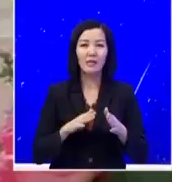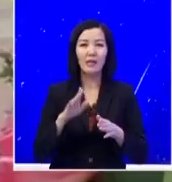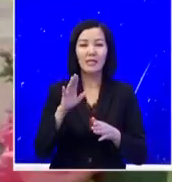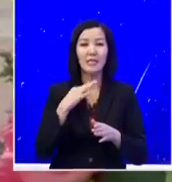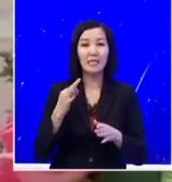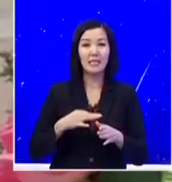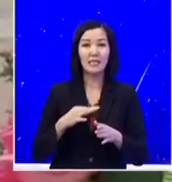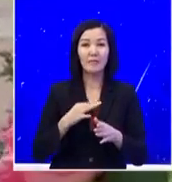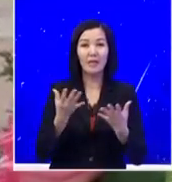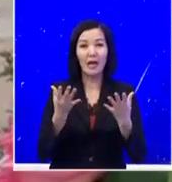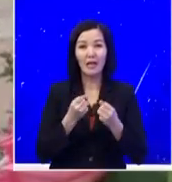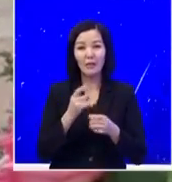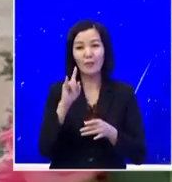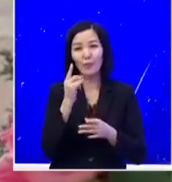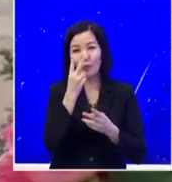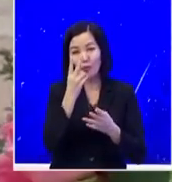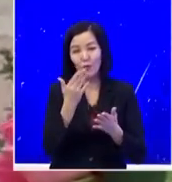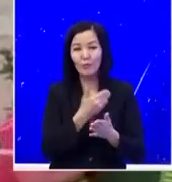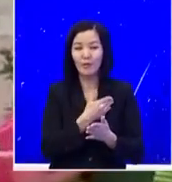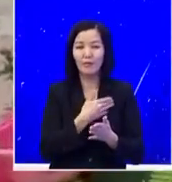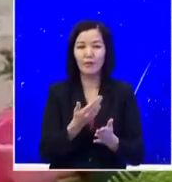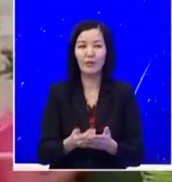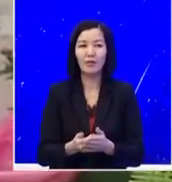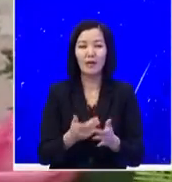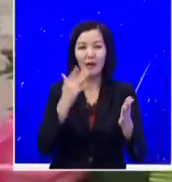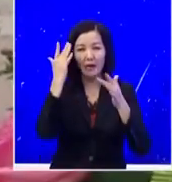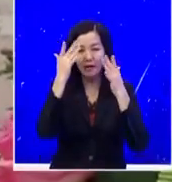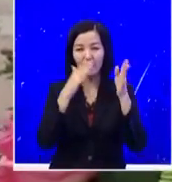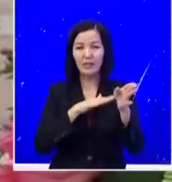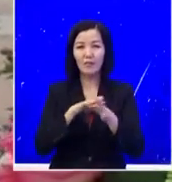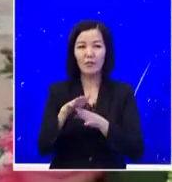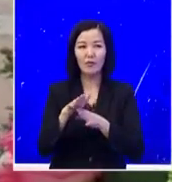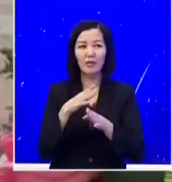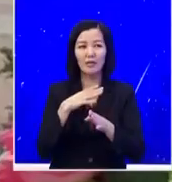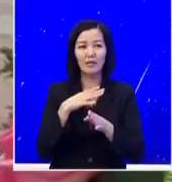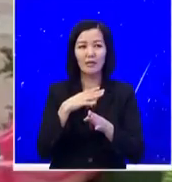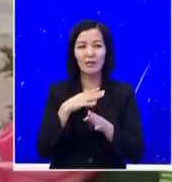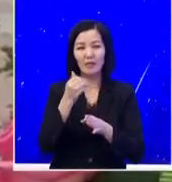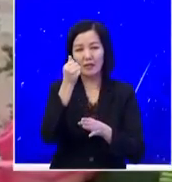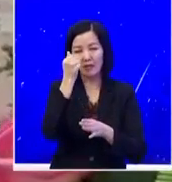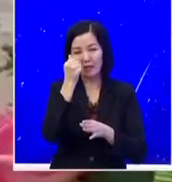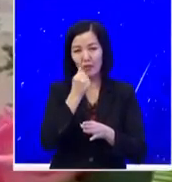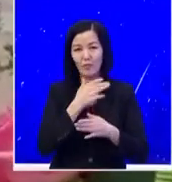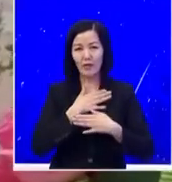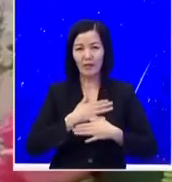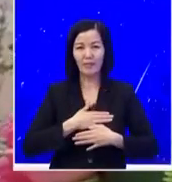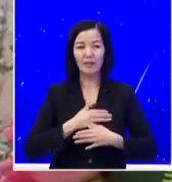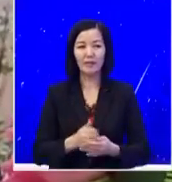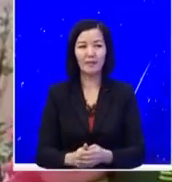міне асыға күтіп отырмын. Армандарым да орындалды.